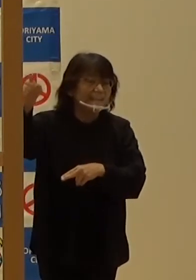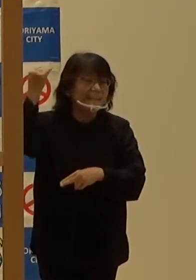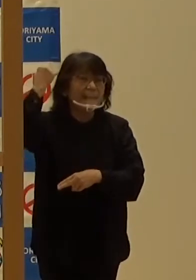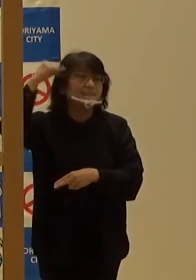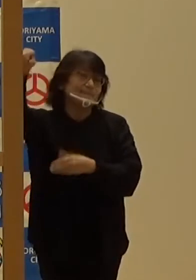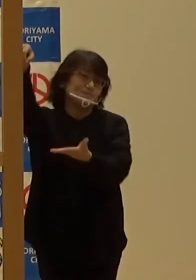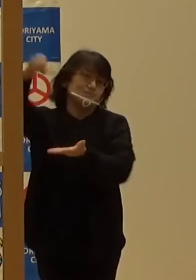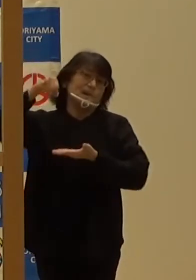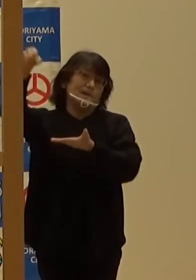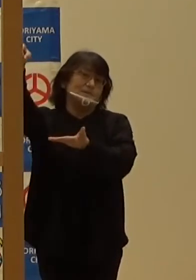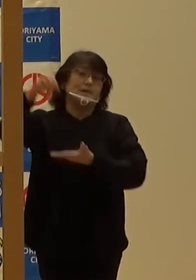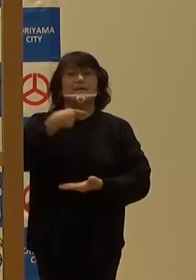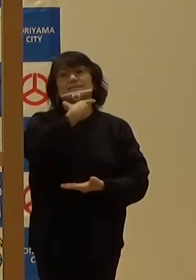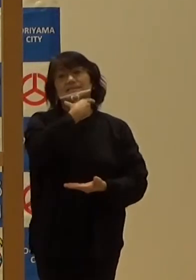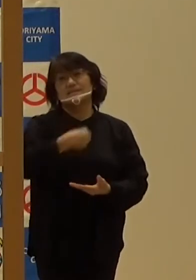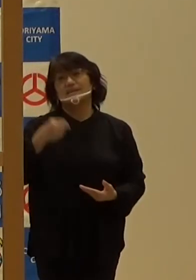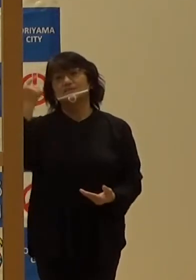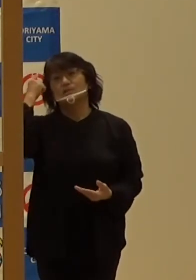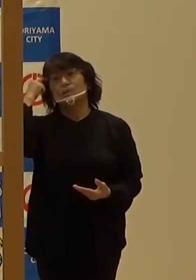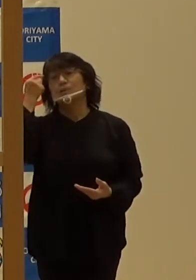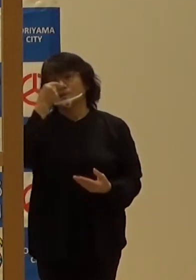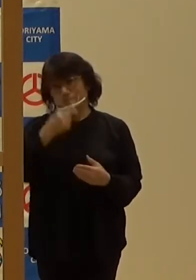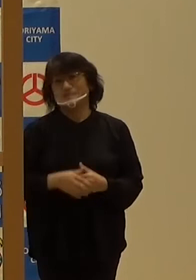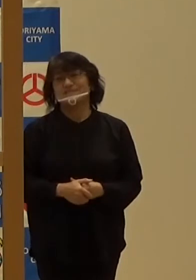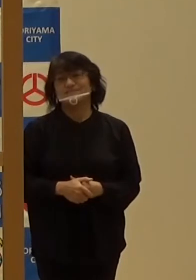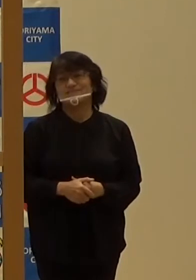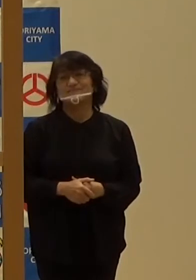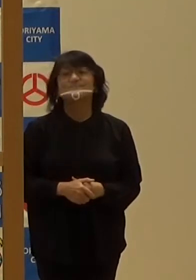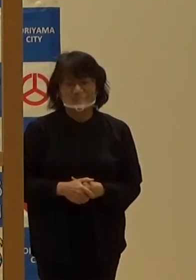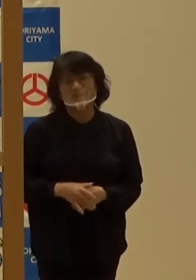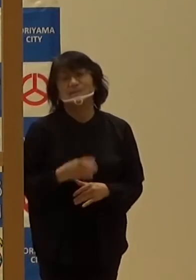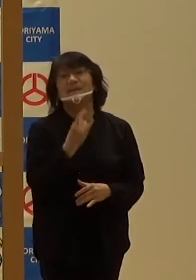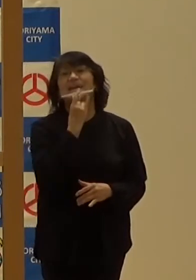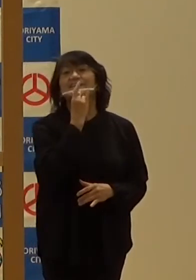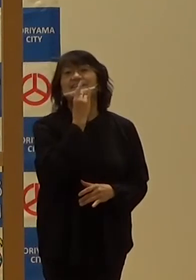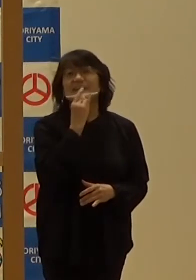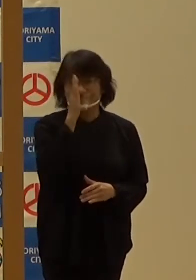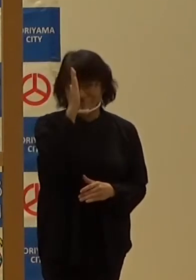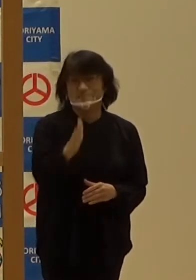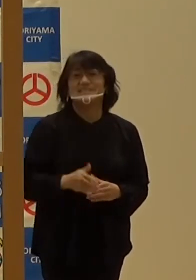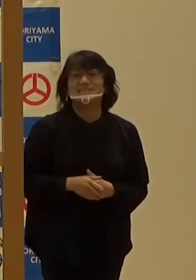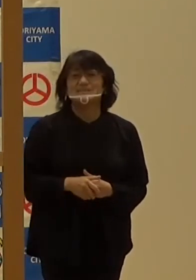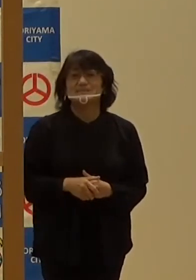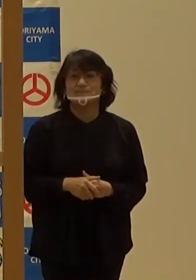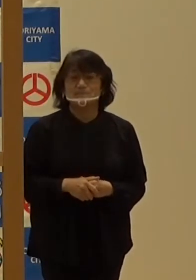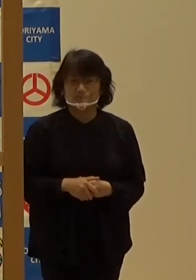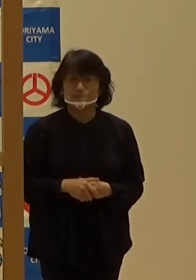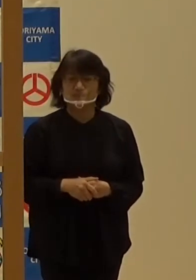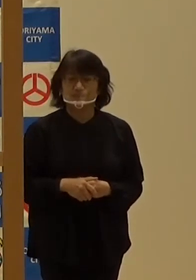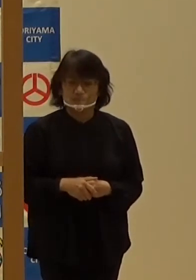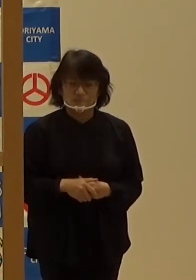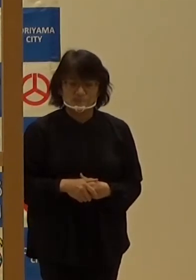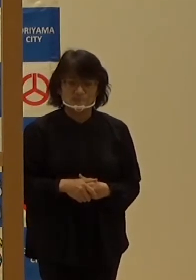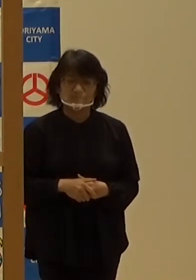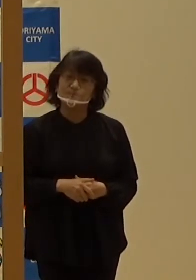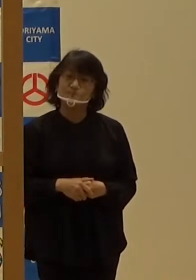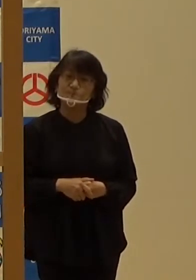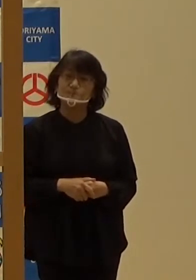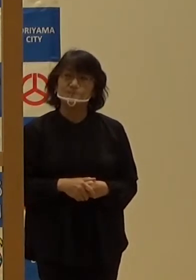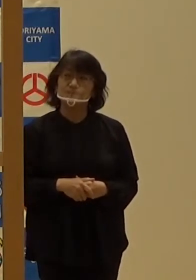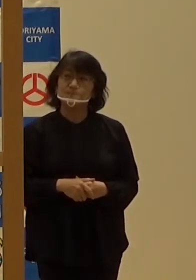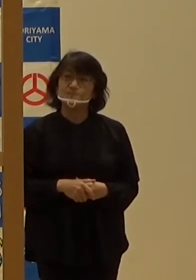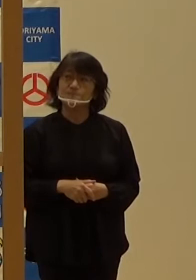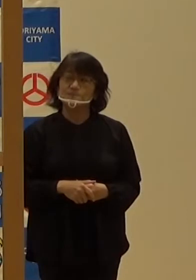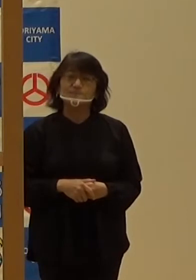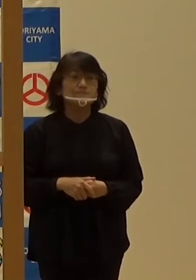こうということでおりますので、そこをご期待いただきたいと思いますが、あの公園周